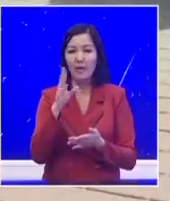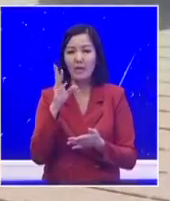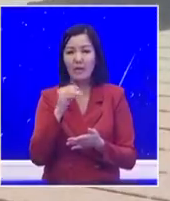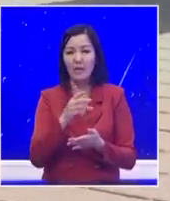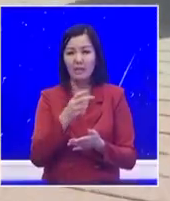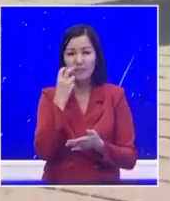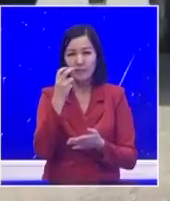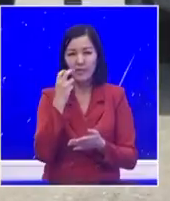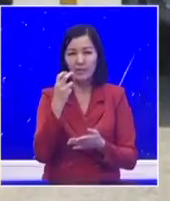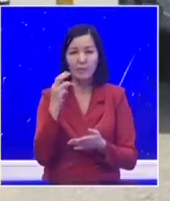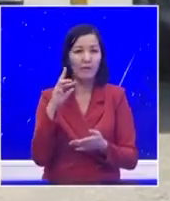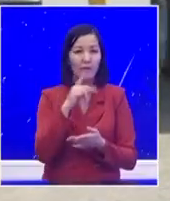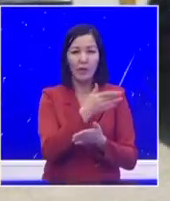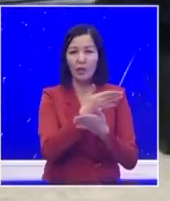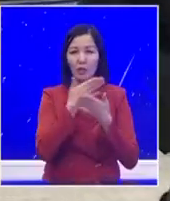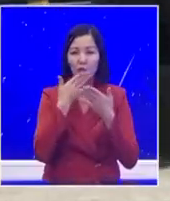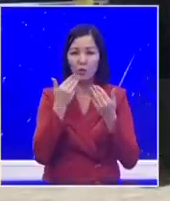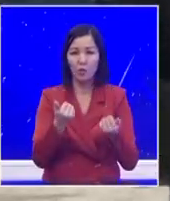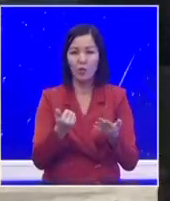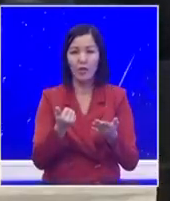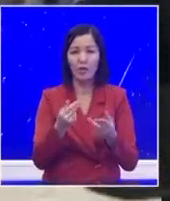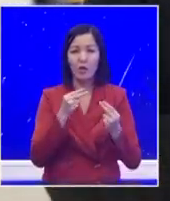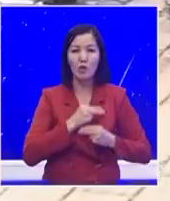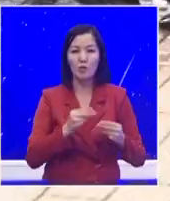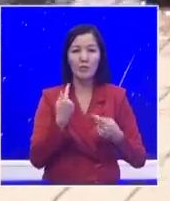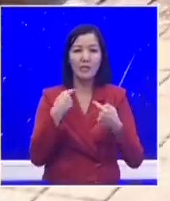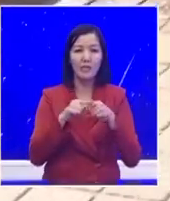жағымсыз есімен зияны жоқ. Айта кетейік, бұл жұмыстар арнайы